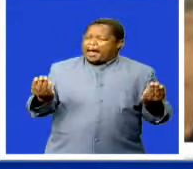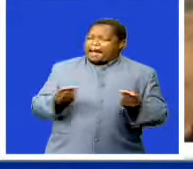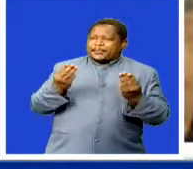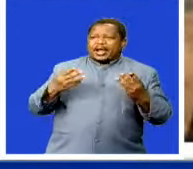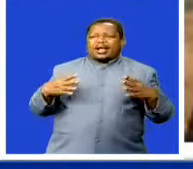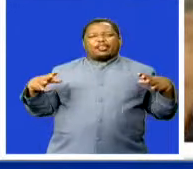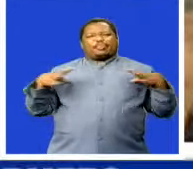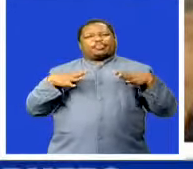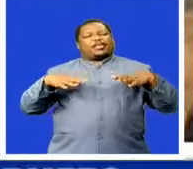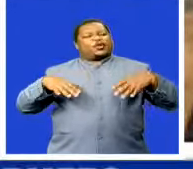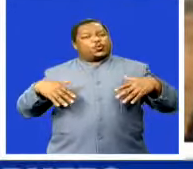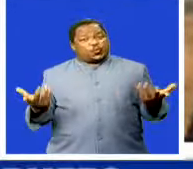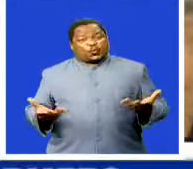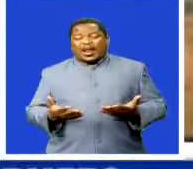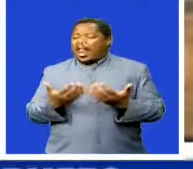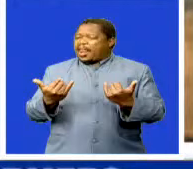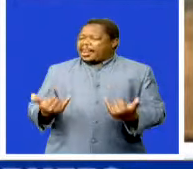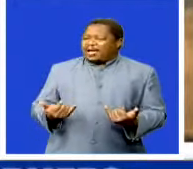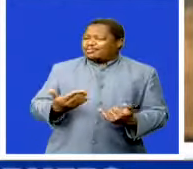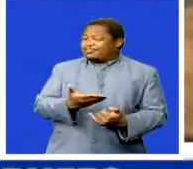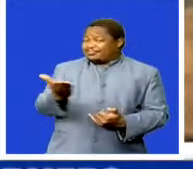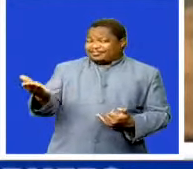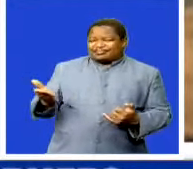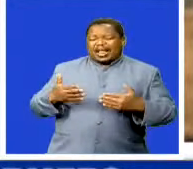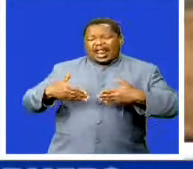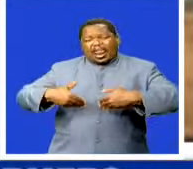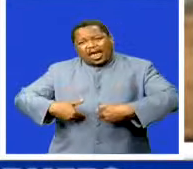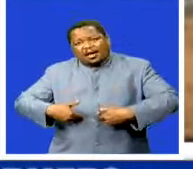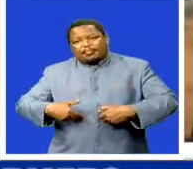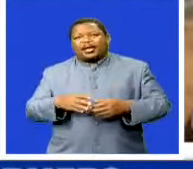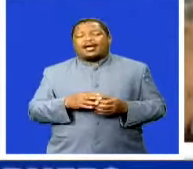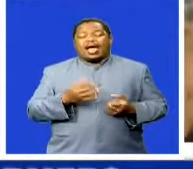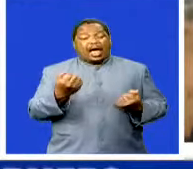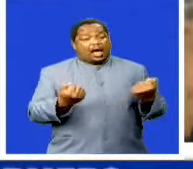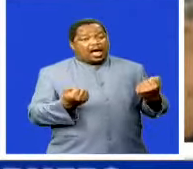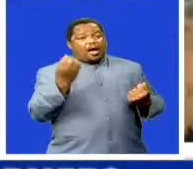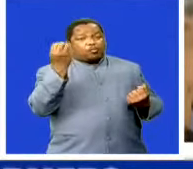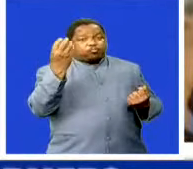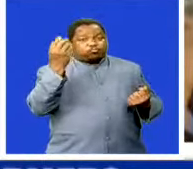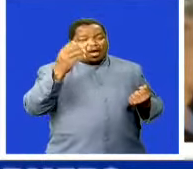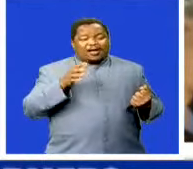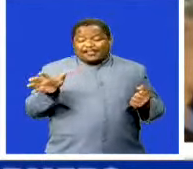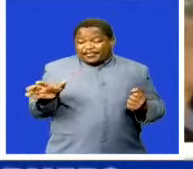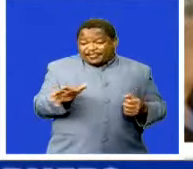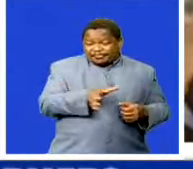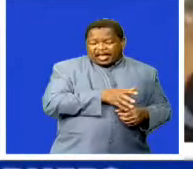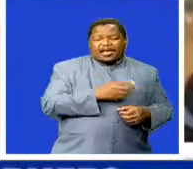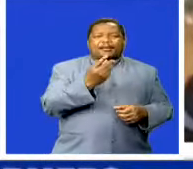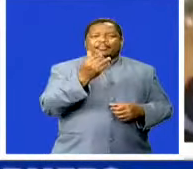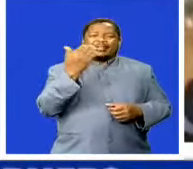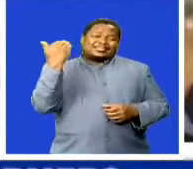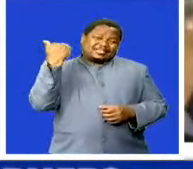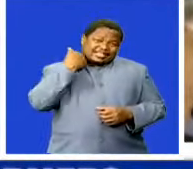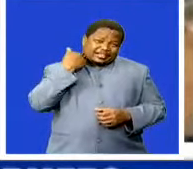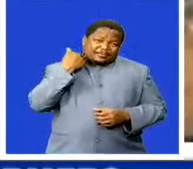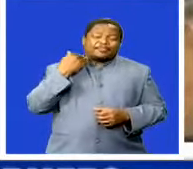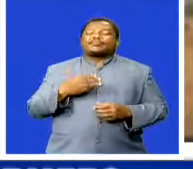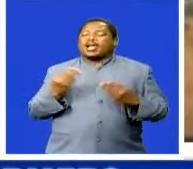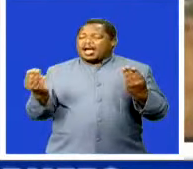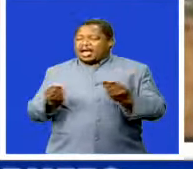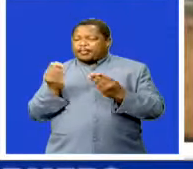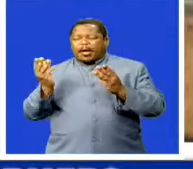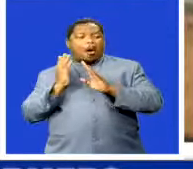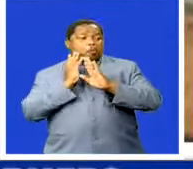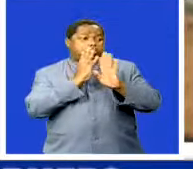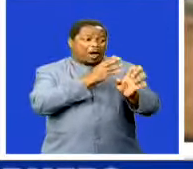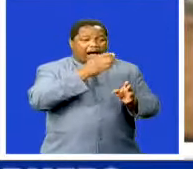So babulawa indlala. Tindleko tetigulumba tebantfu tisetulu so baphephela ngala